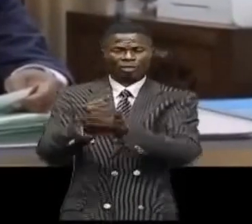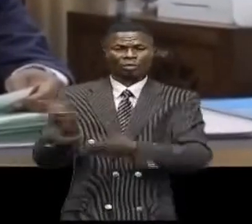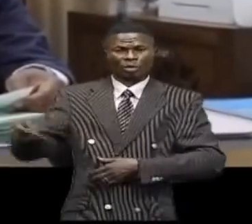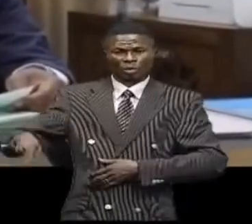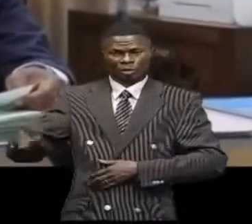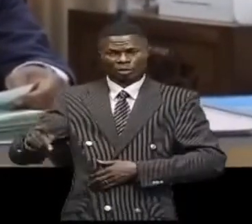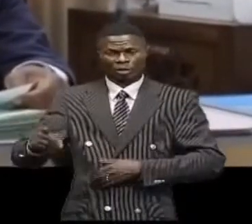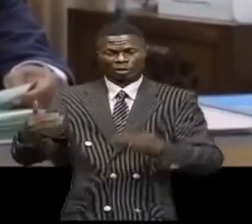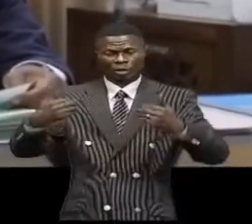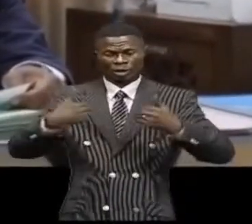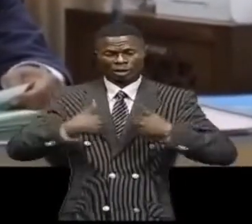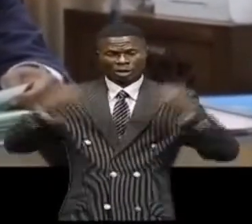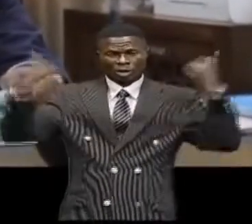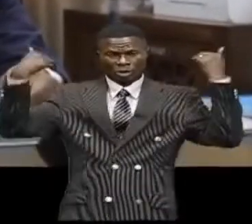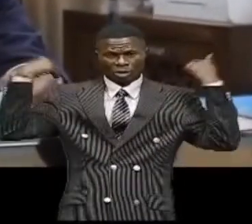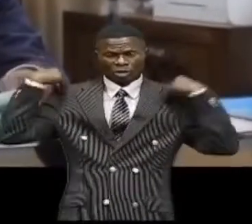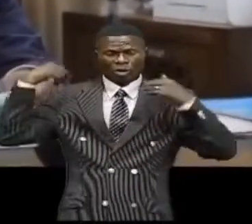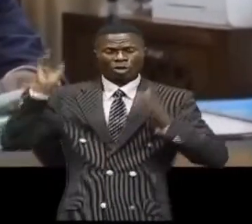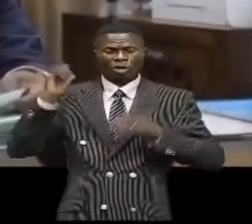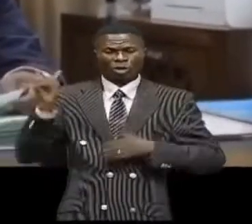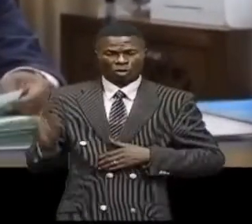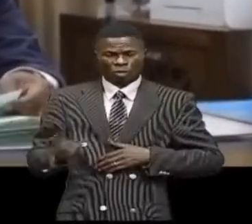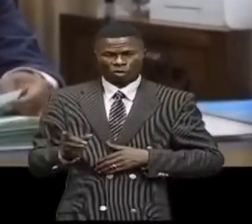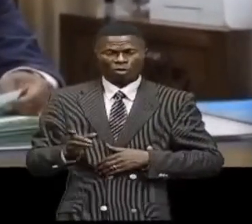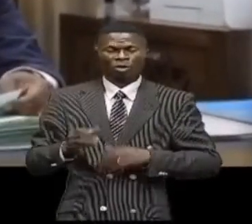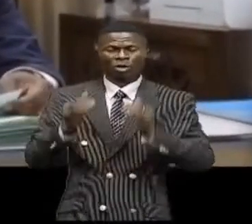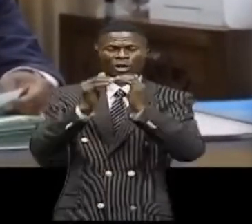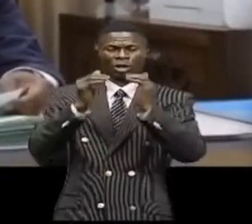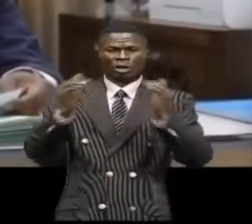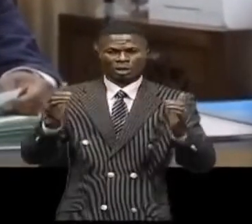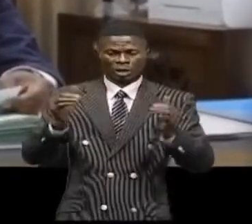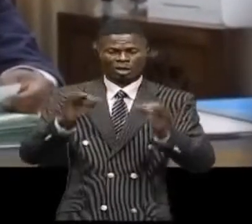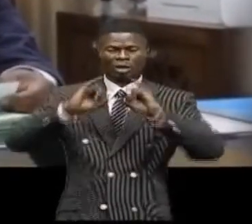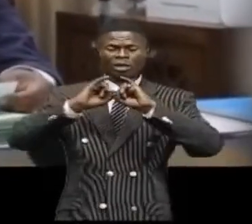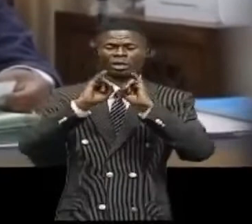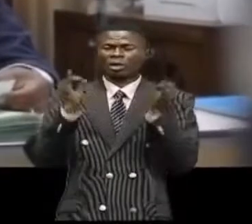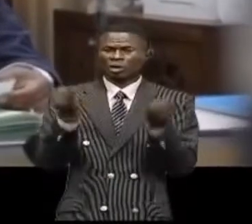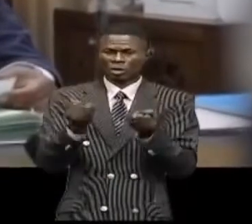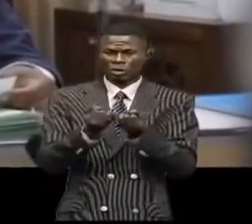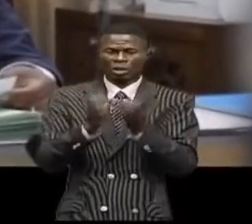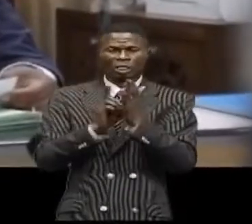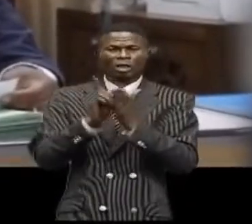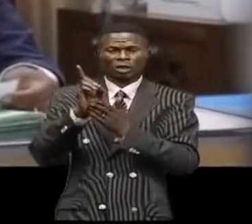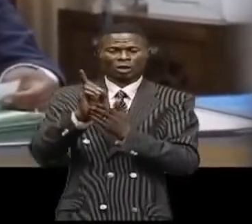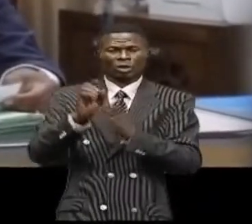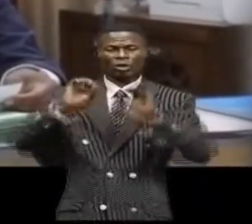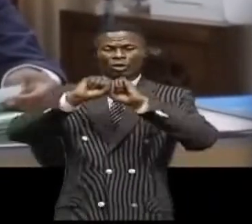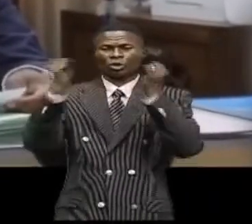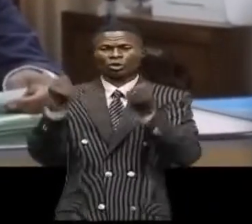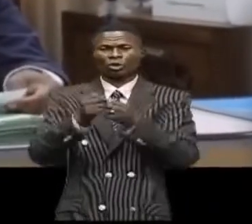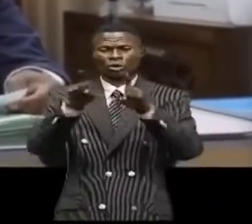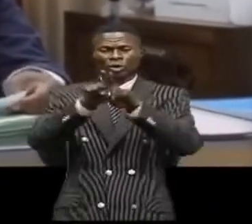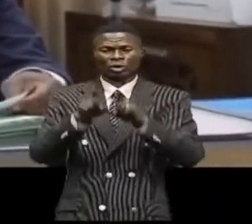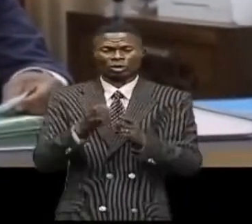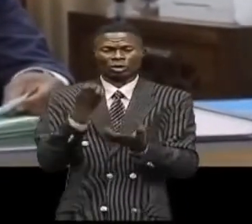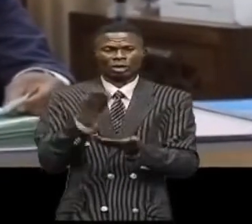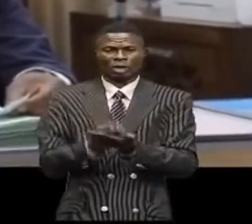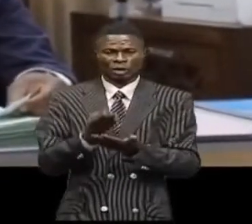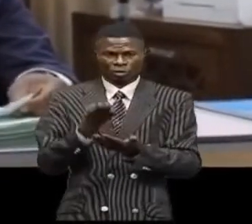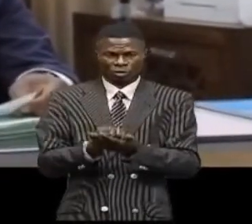provinces d'avoir des dirigeants qui vont garantir la stabilité indispensable au développement socio-économique.